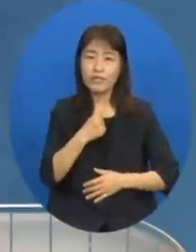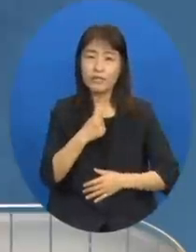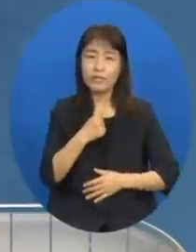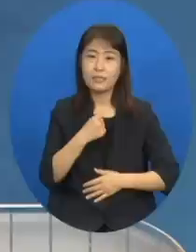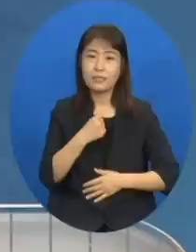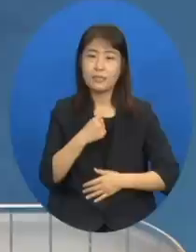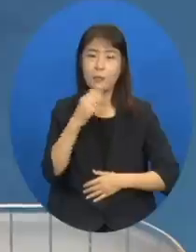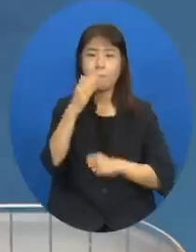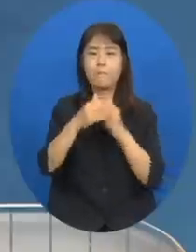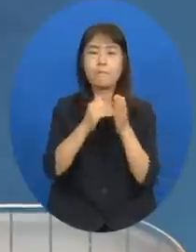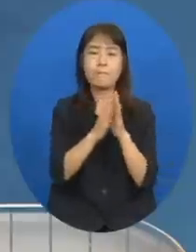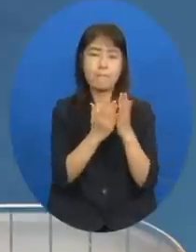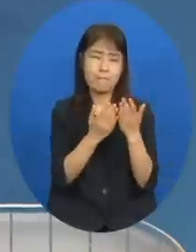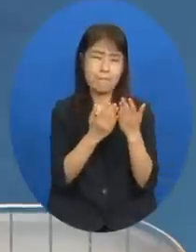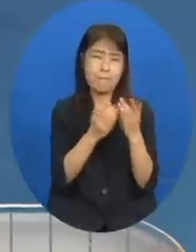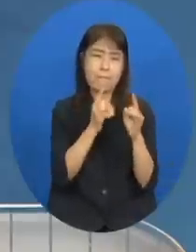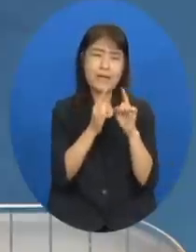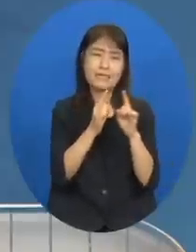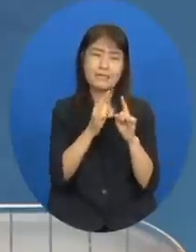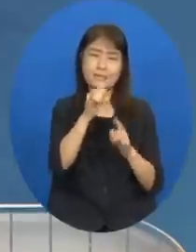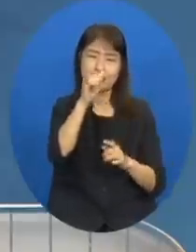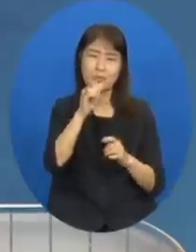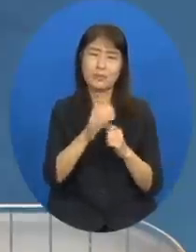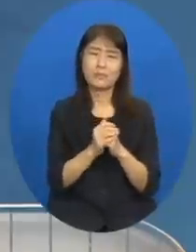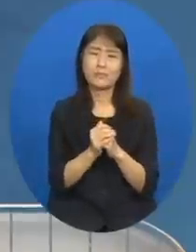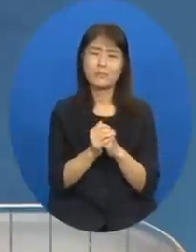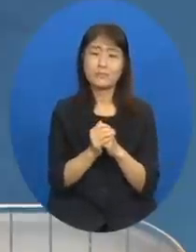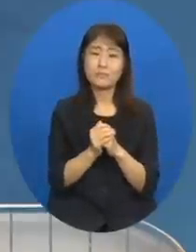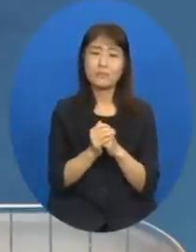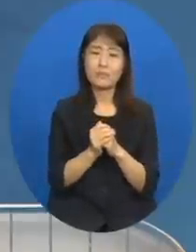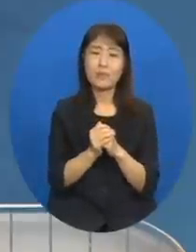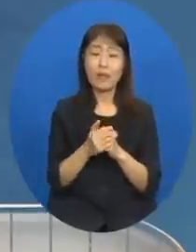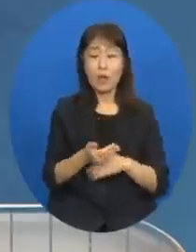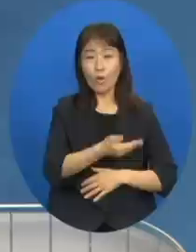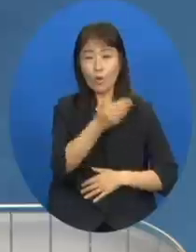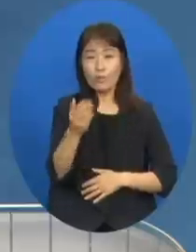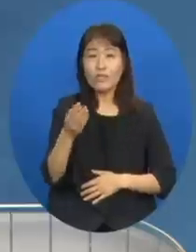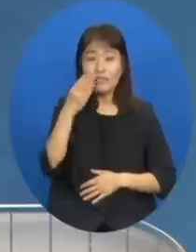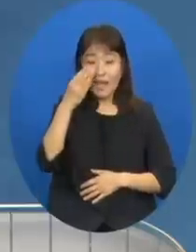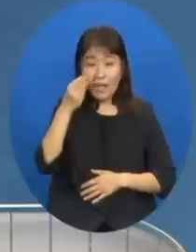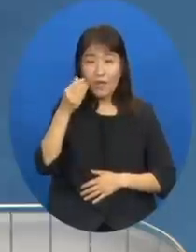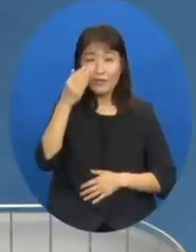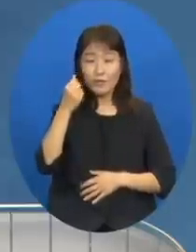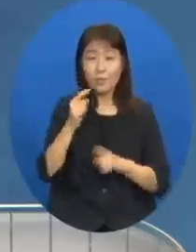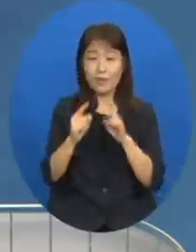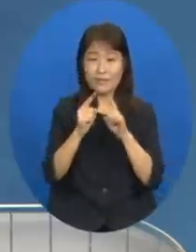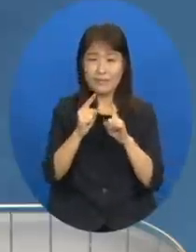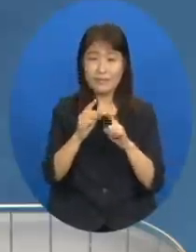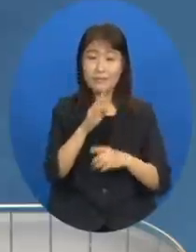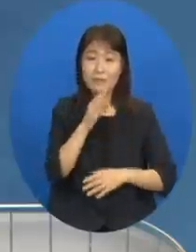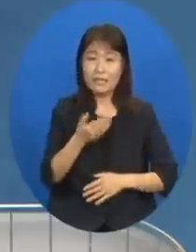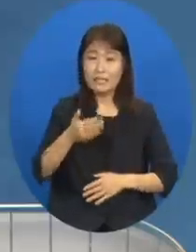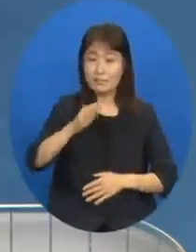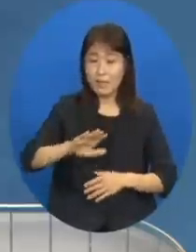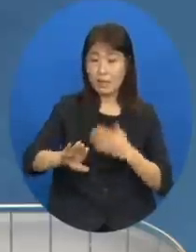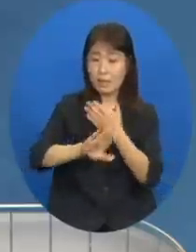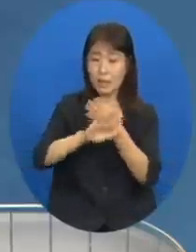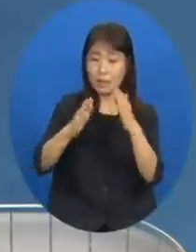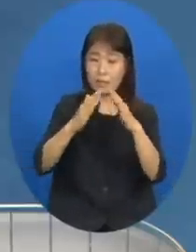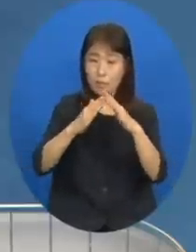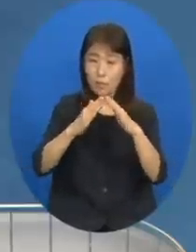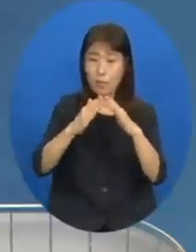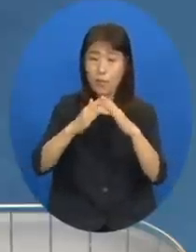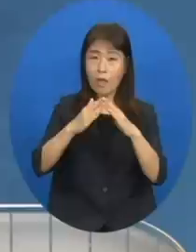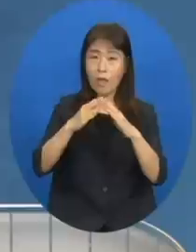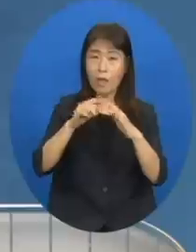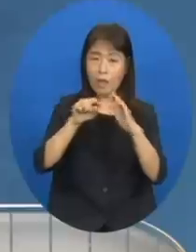우리 교우들에게는 아주 자연스러운 말씀이긴 합니다만 제가 다른 교회를 가거나 어떤